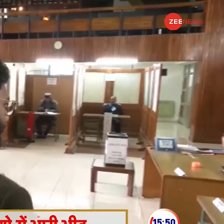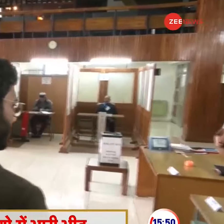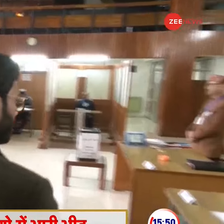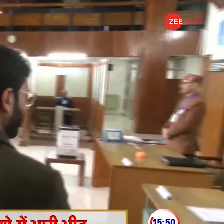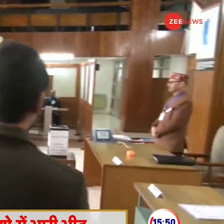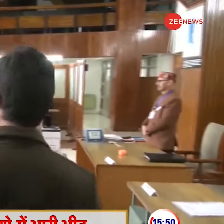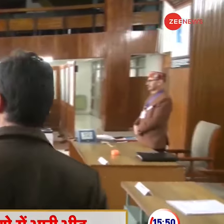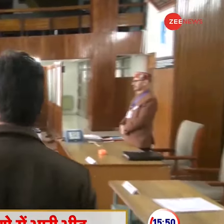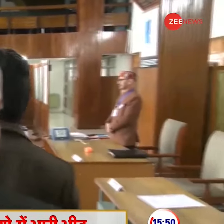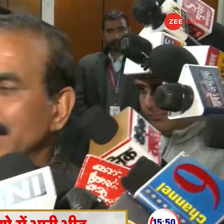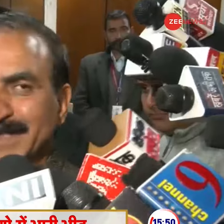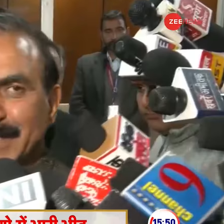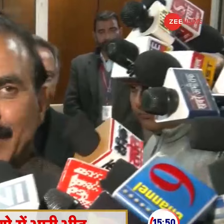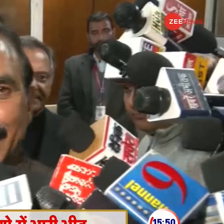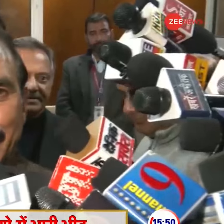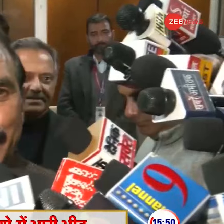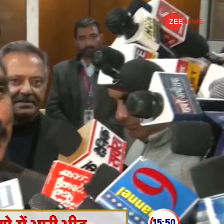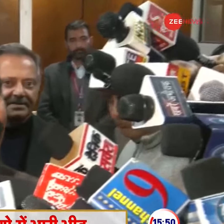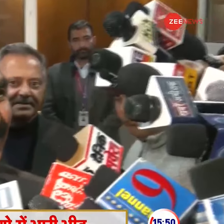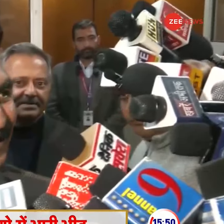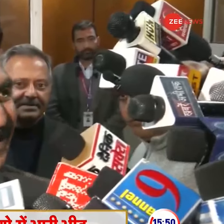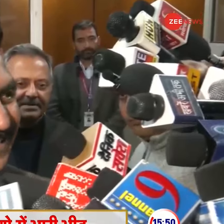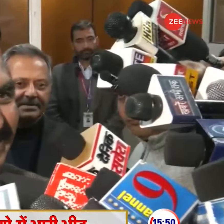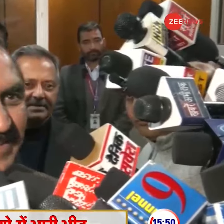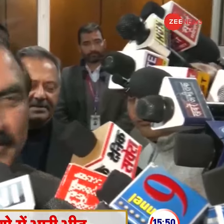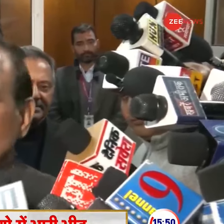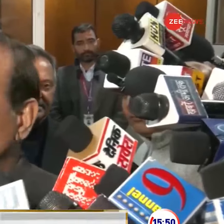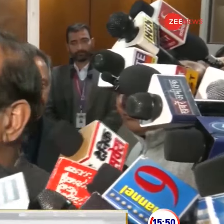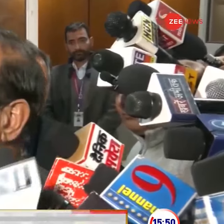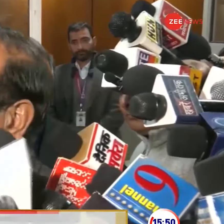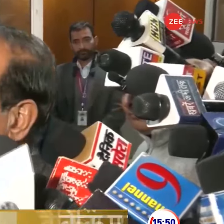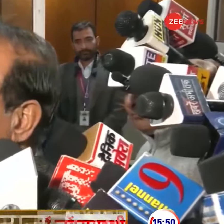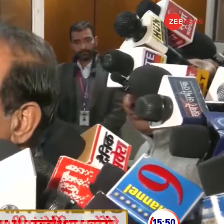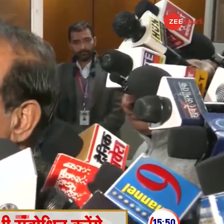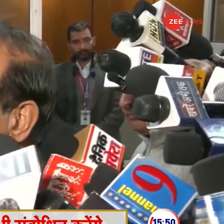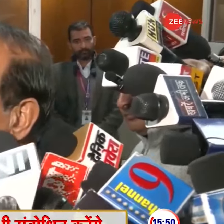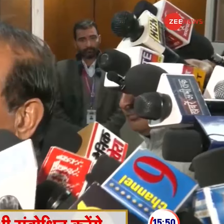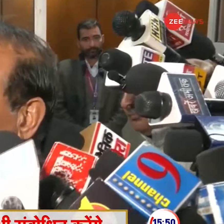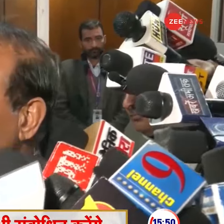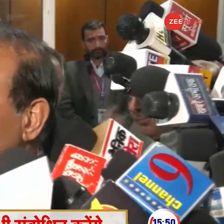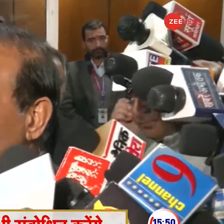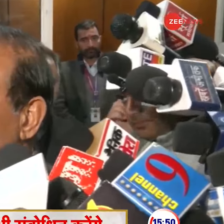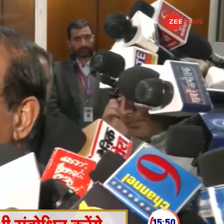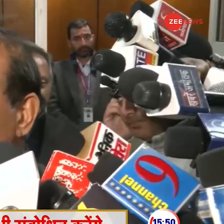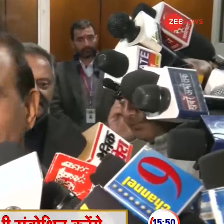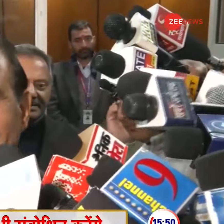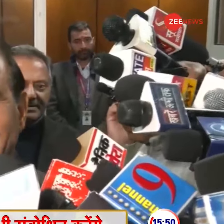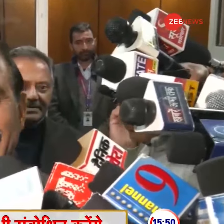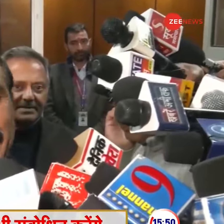आई जब पूर मुख्यमंत्री जैराम ठाकुर की तरब से ये दावा किया गया कि कल जब बजट हिमाचल का